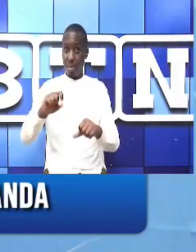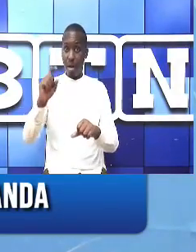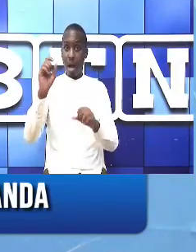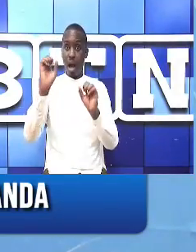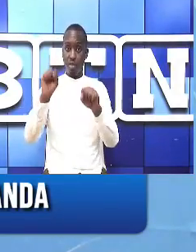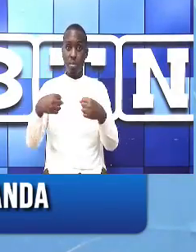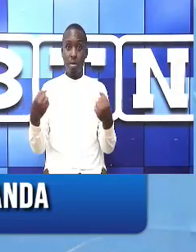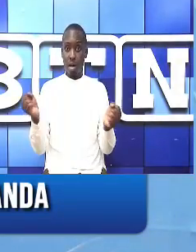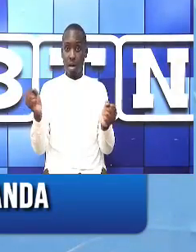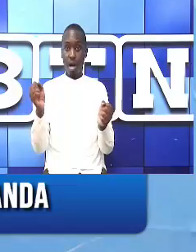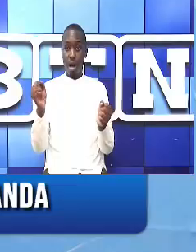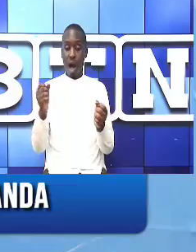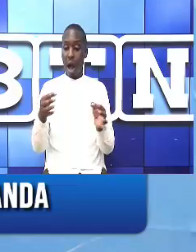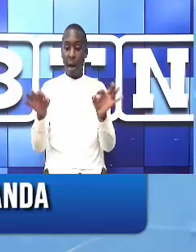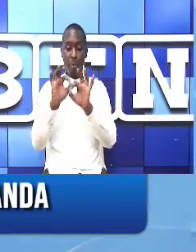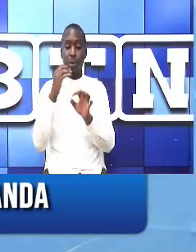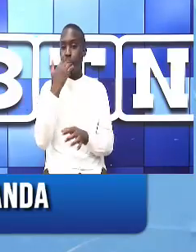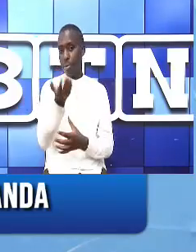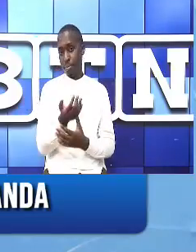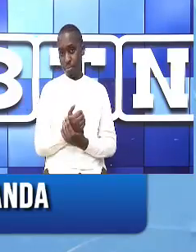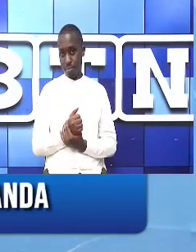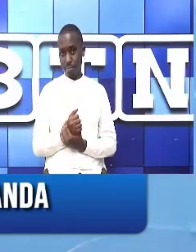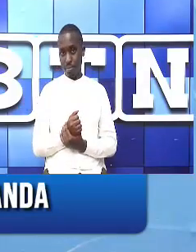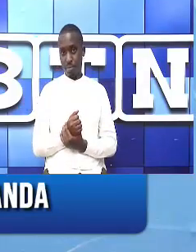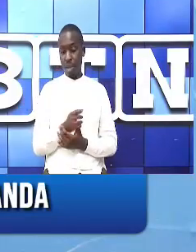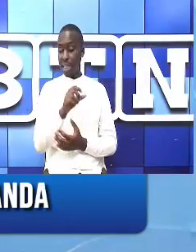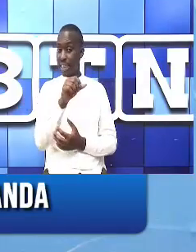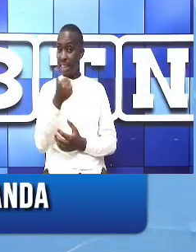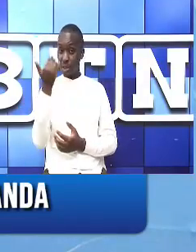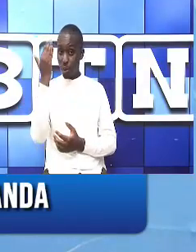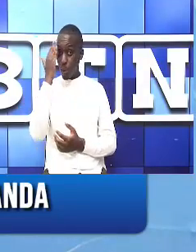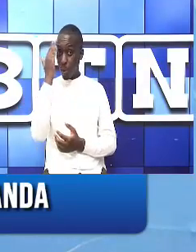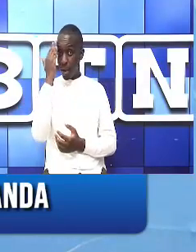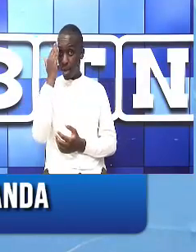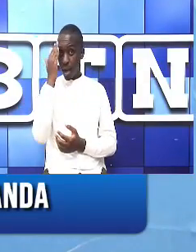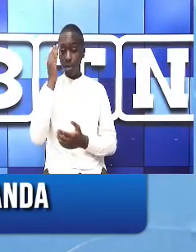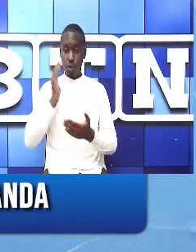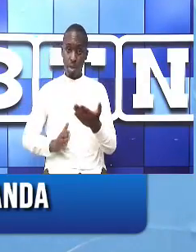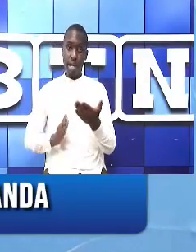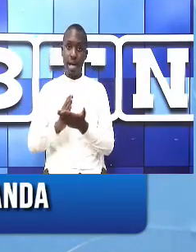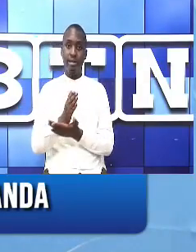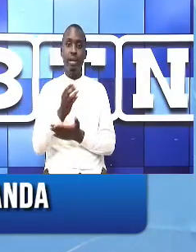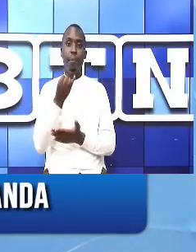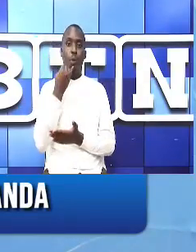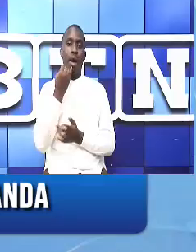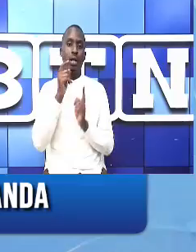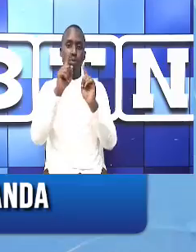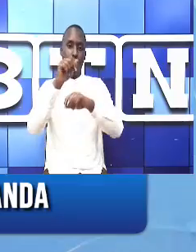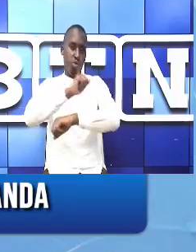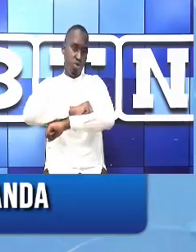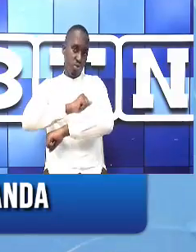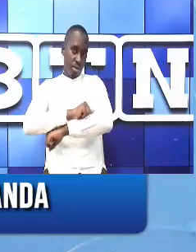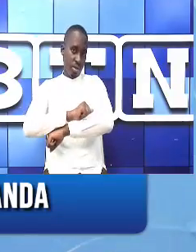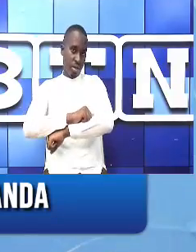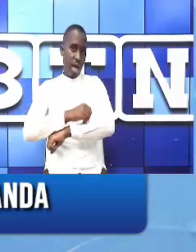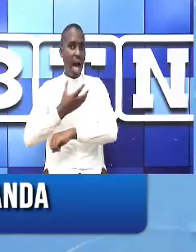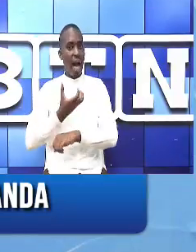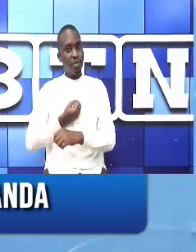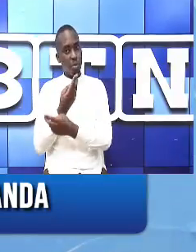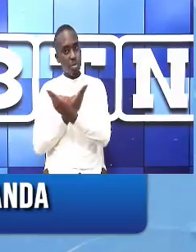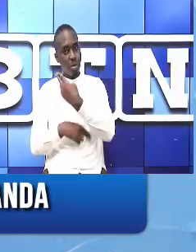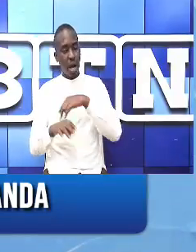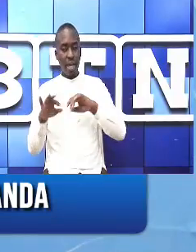kutakugirira akamaro kandi ikindi ni ukumenya yuko ari uburenganzira bw'umwana kujya ku ishuri aba afite